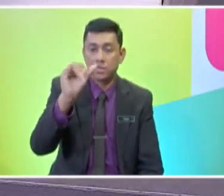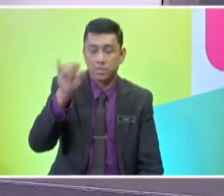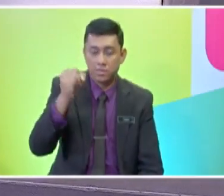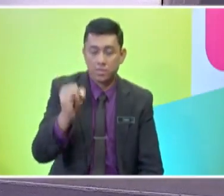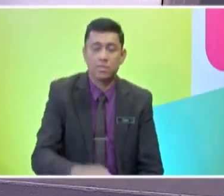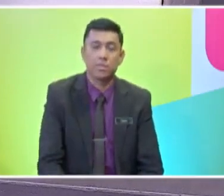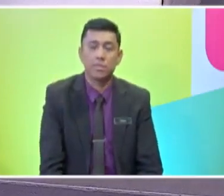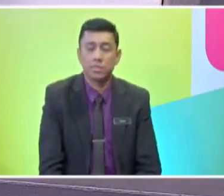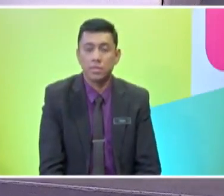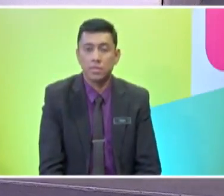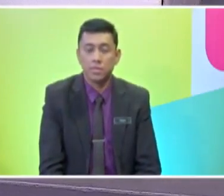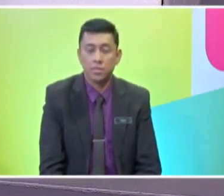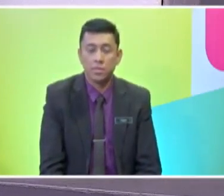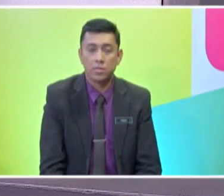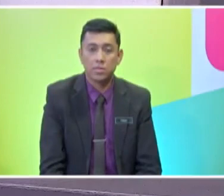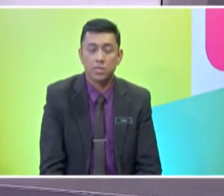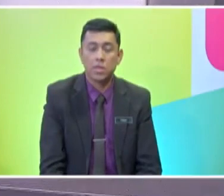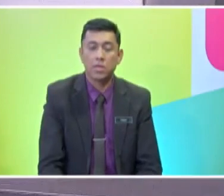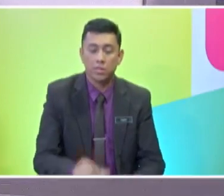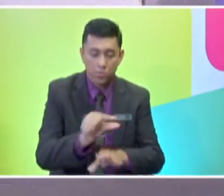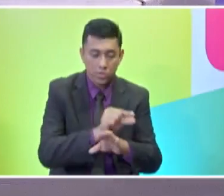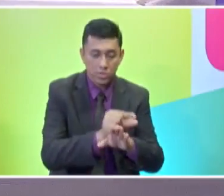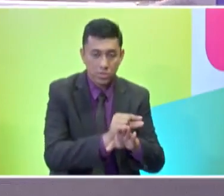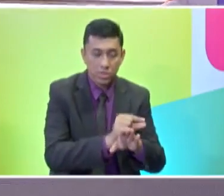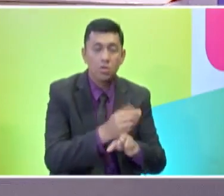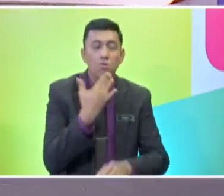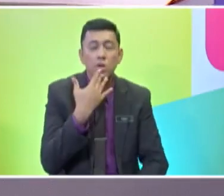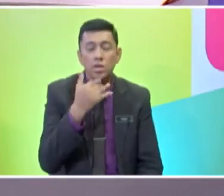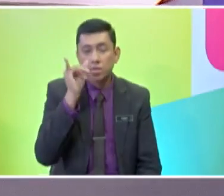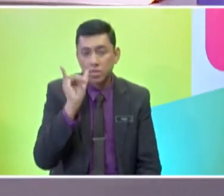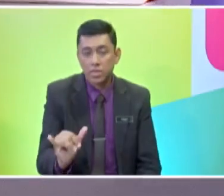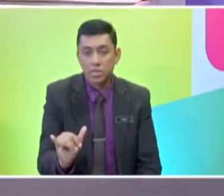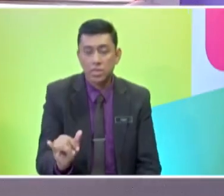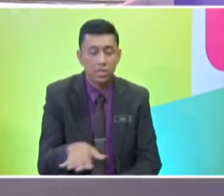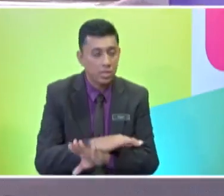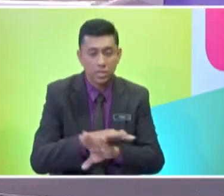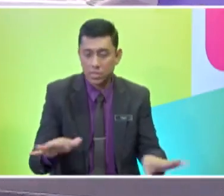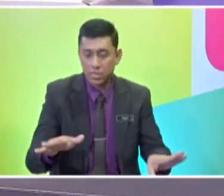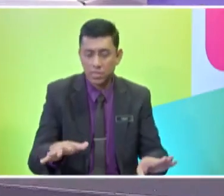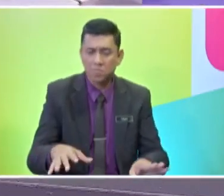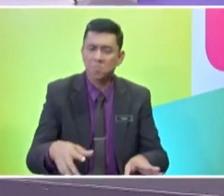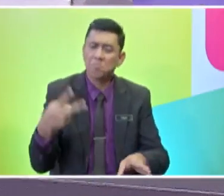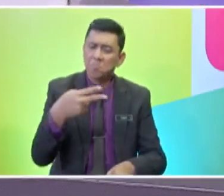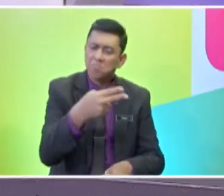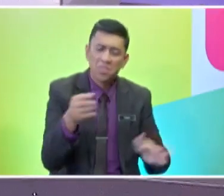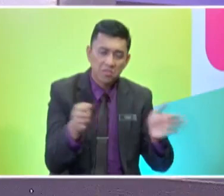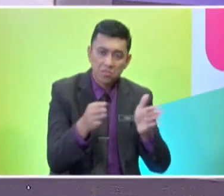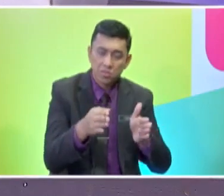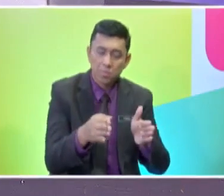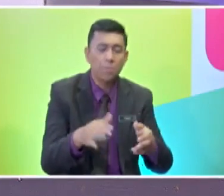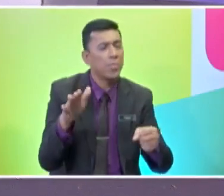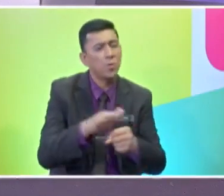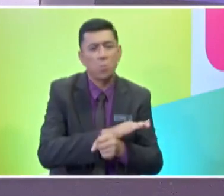kecil nah menggunakan kertas warna yang tidak diracik nanti akan menggunakan kertas warna yang